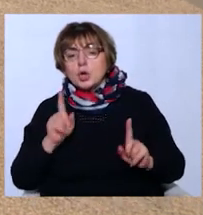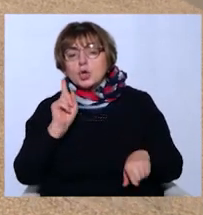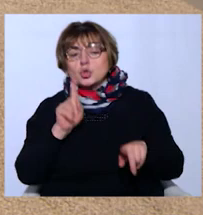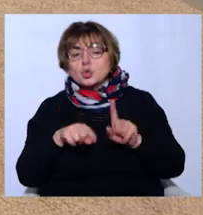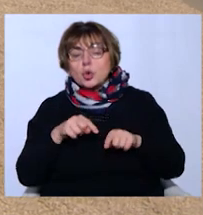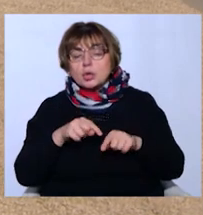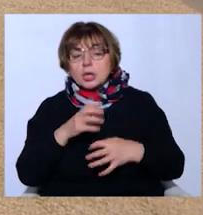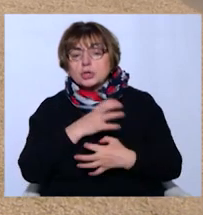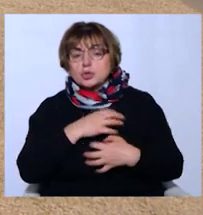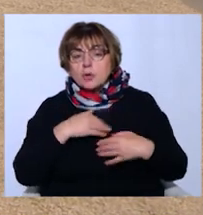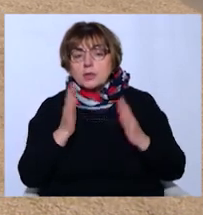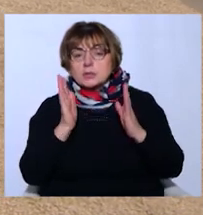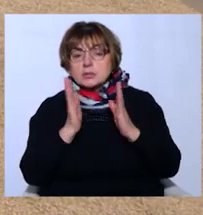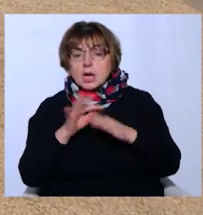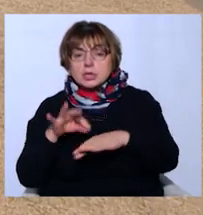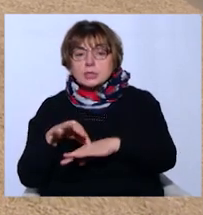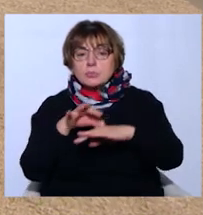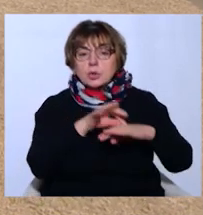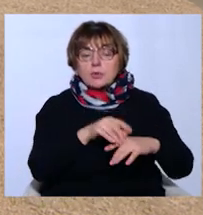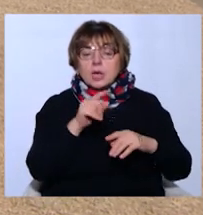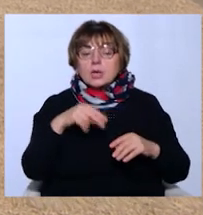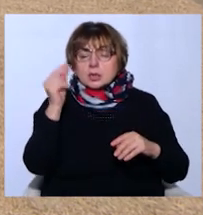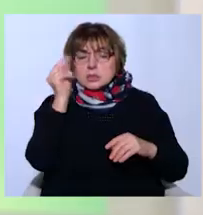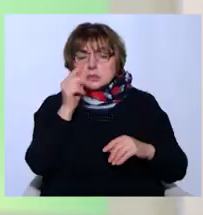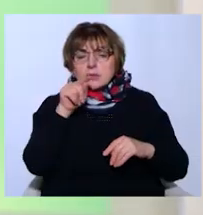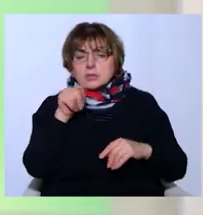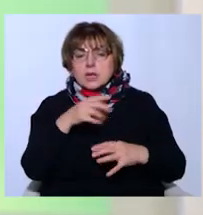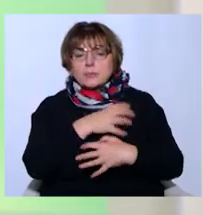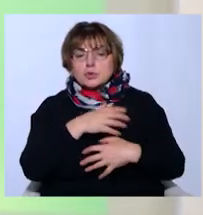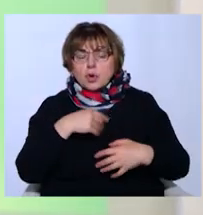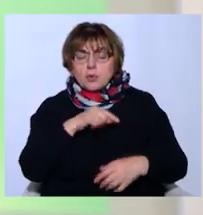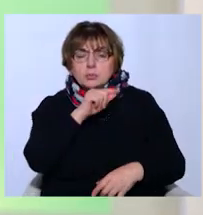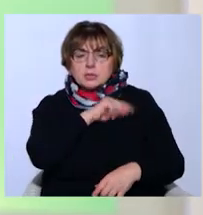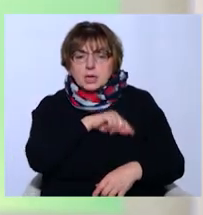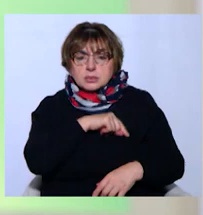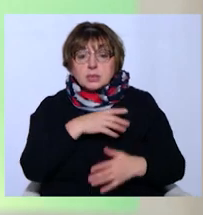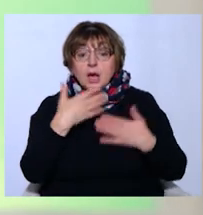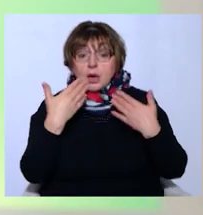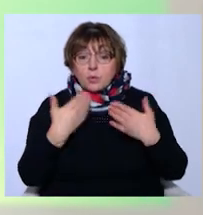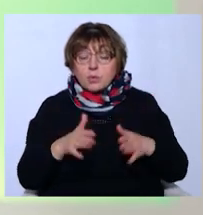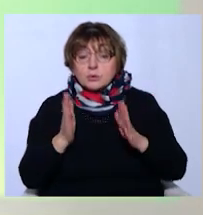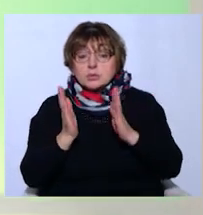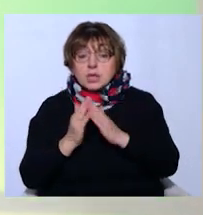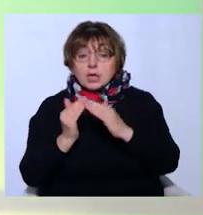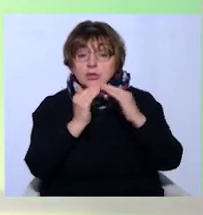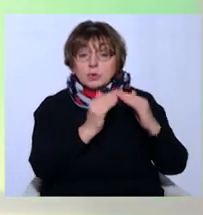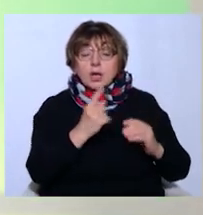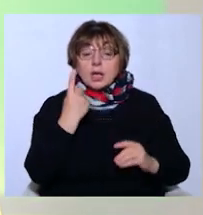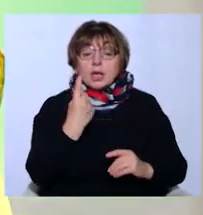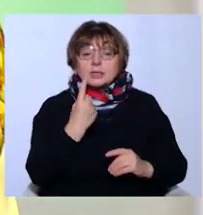ცხოველი მოიშინაურეს. შეისწავლეს ამ ცხოველების ნიშანთვისებები და მოიშინაურეს ისინი. ერთ-ერთი პირველი